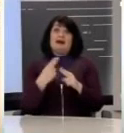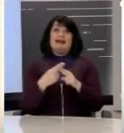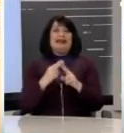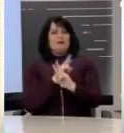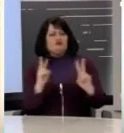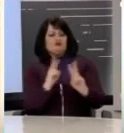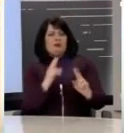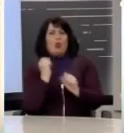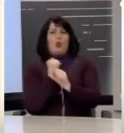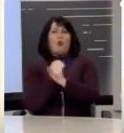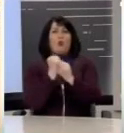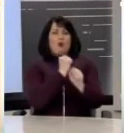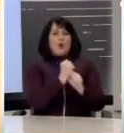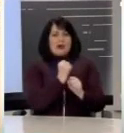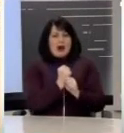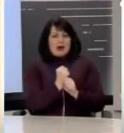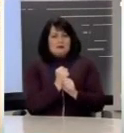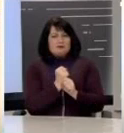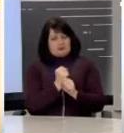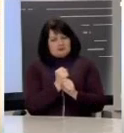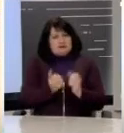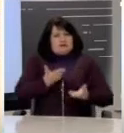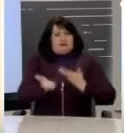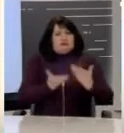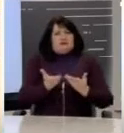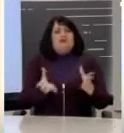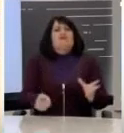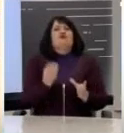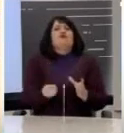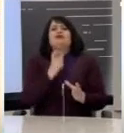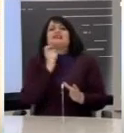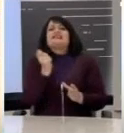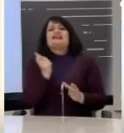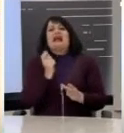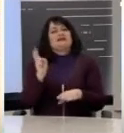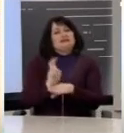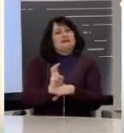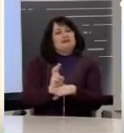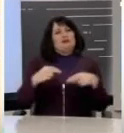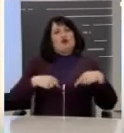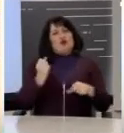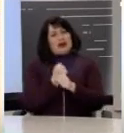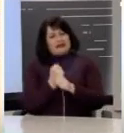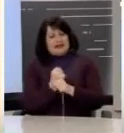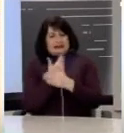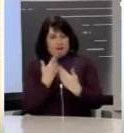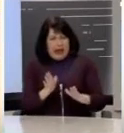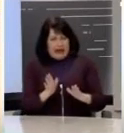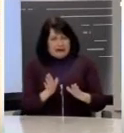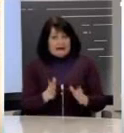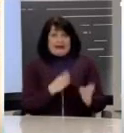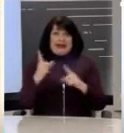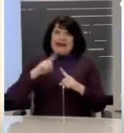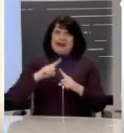εκαθάρισης των αιτήσεων για νέες συντάξεις που έκανε το τελευταίο διάστημα το Υπουργείο Εργασίας, αλλά και από τον